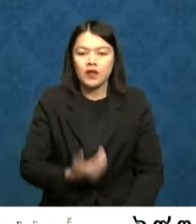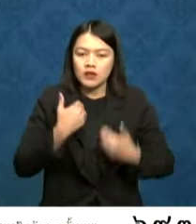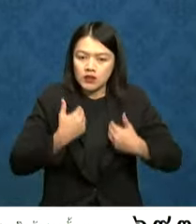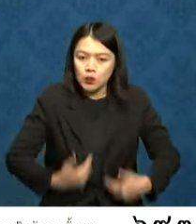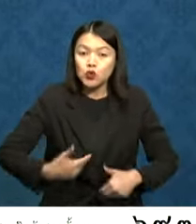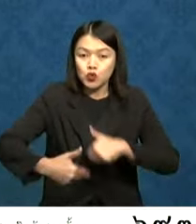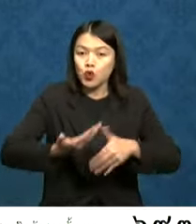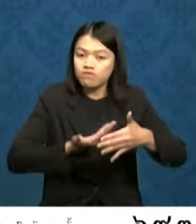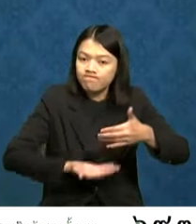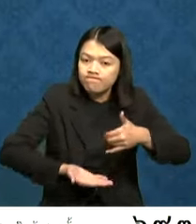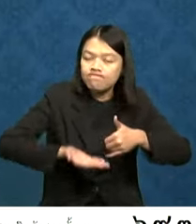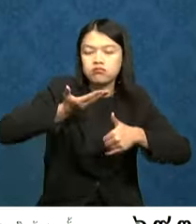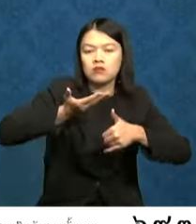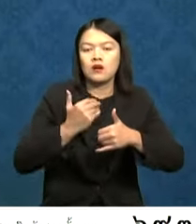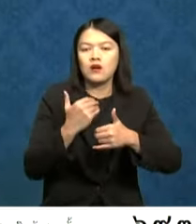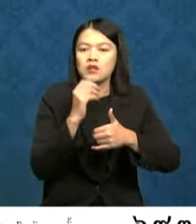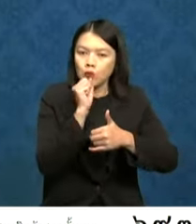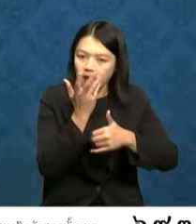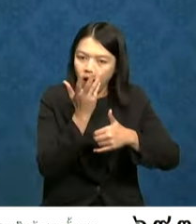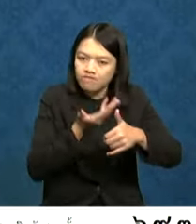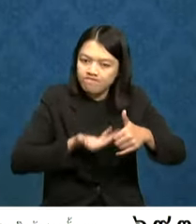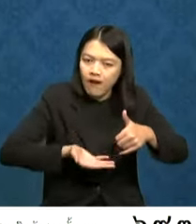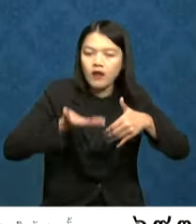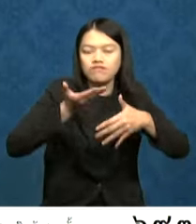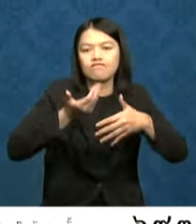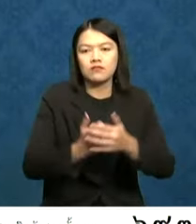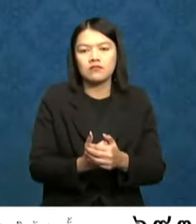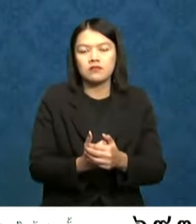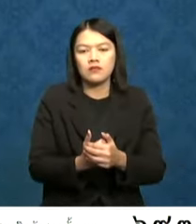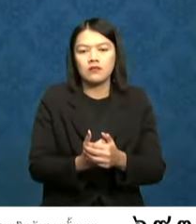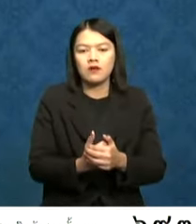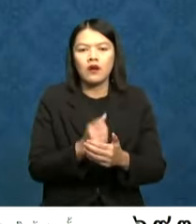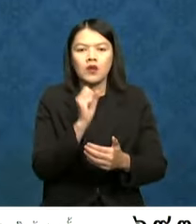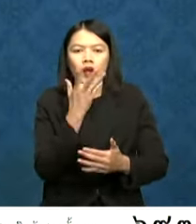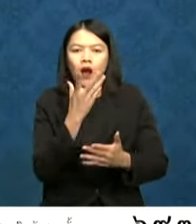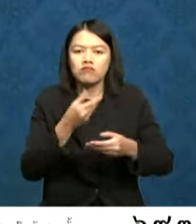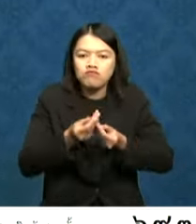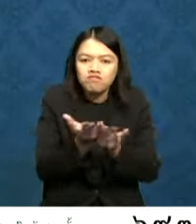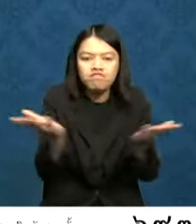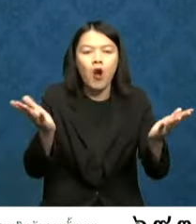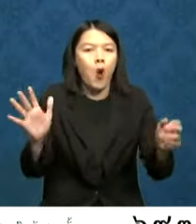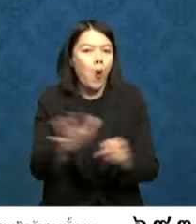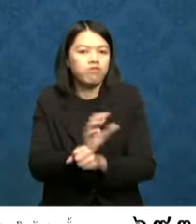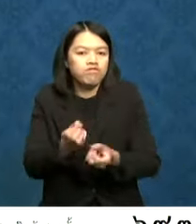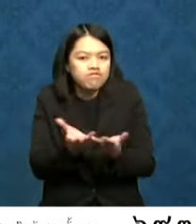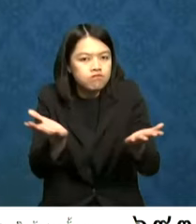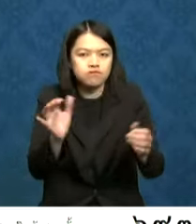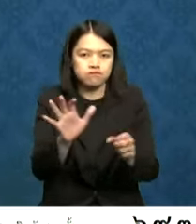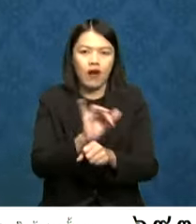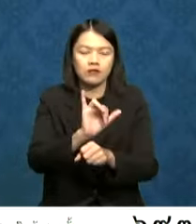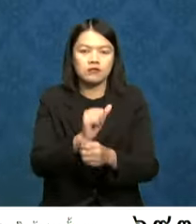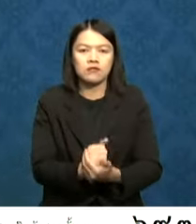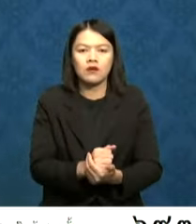ชีวิตของประชาชนครับเพิ่มสวัสดิการประชาชนที่วันนี้หลายๆคนยังได้รับไม่ทั่วถึงและไม่ถ้วนหน้าการปลดล็อค